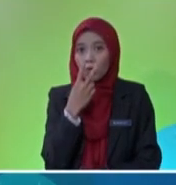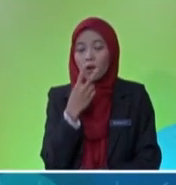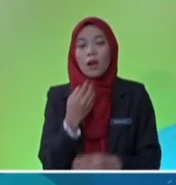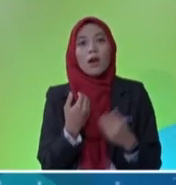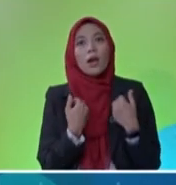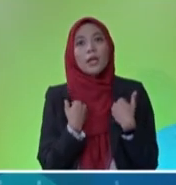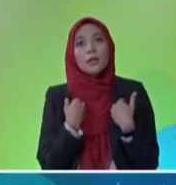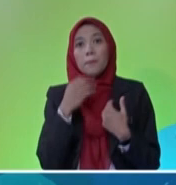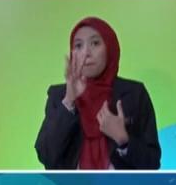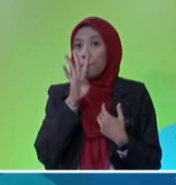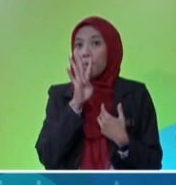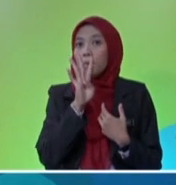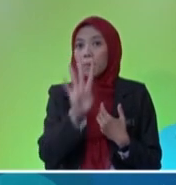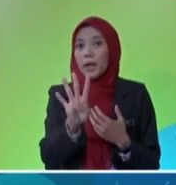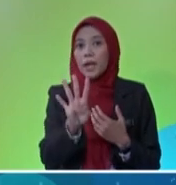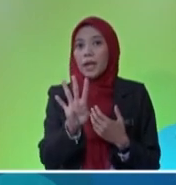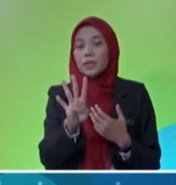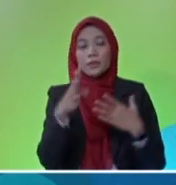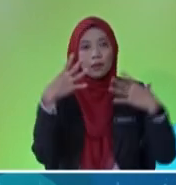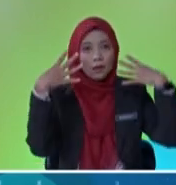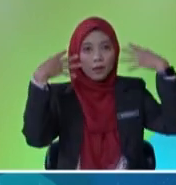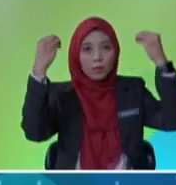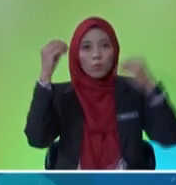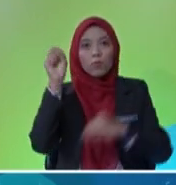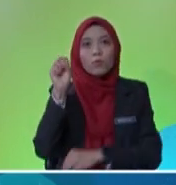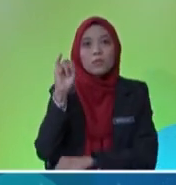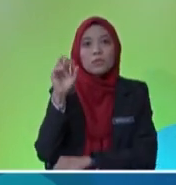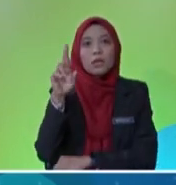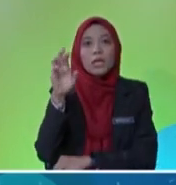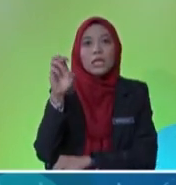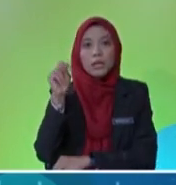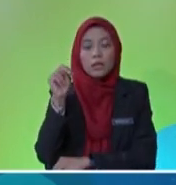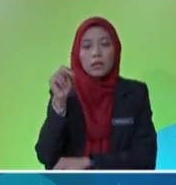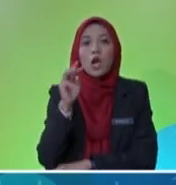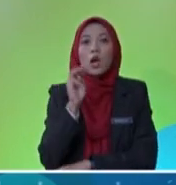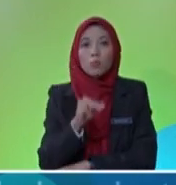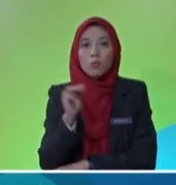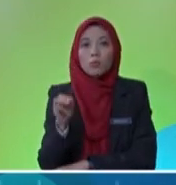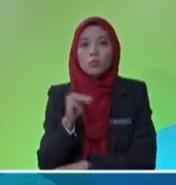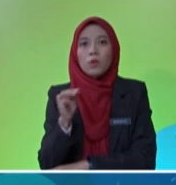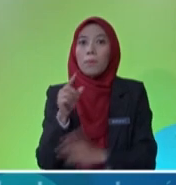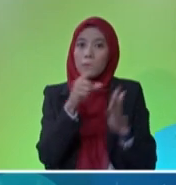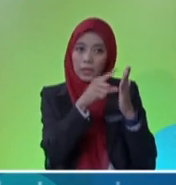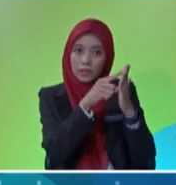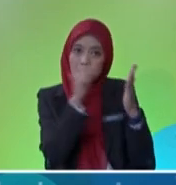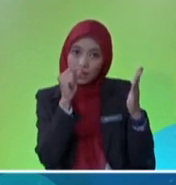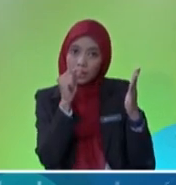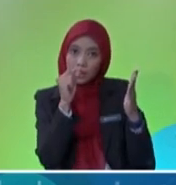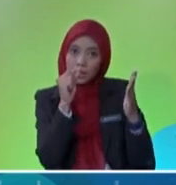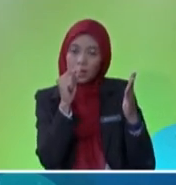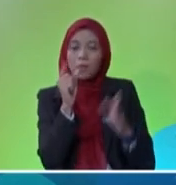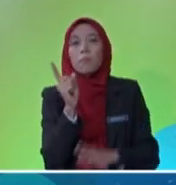4A Shirin Shirin kecemasan dad murid-murid perlu memilih perlu memilih Sirin